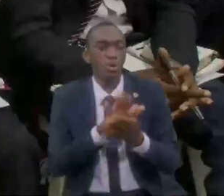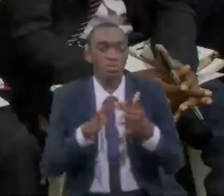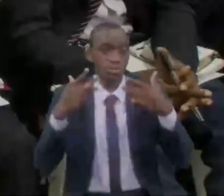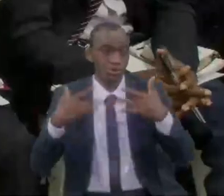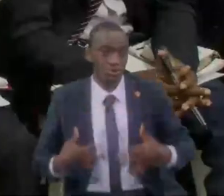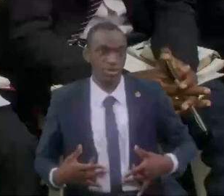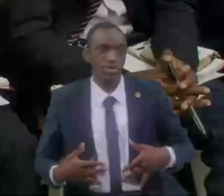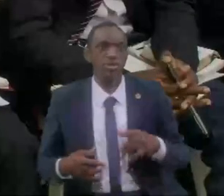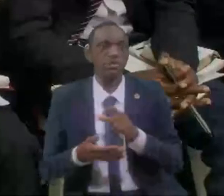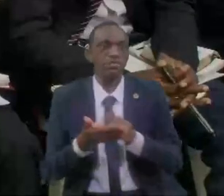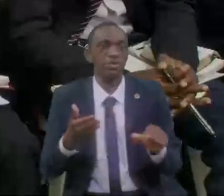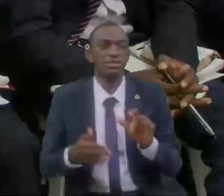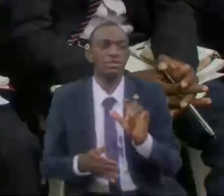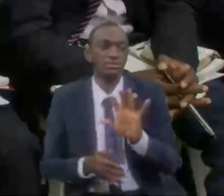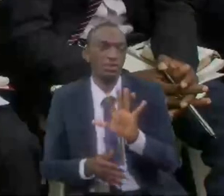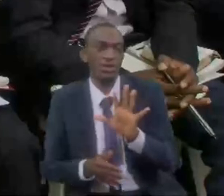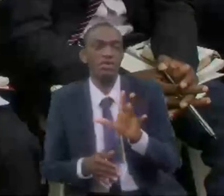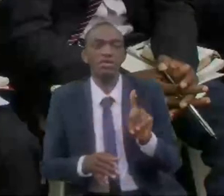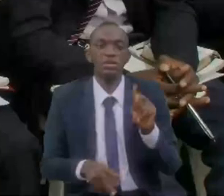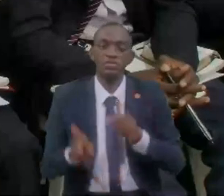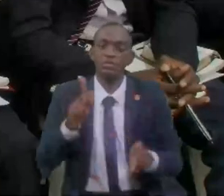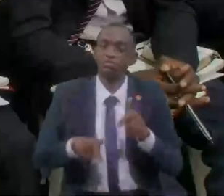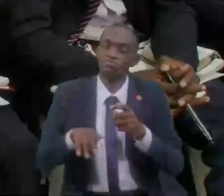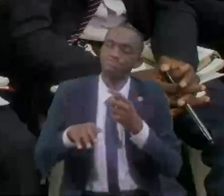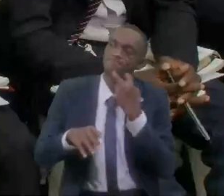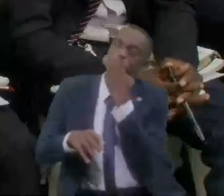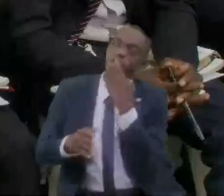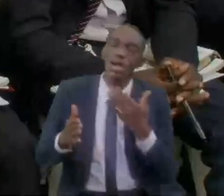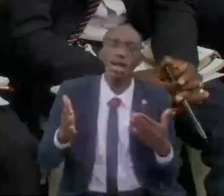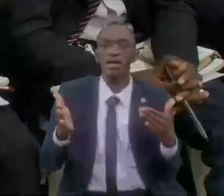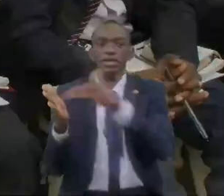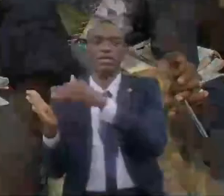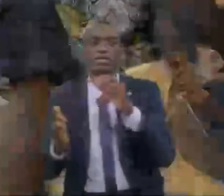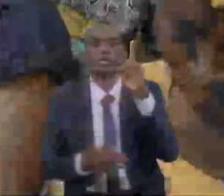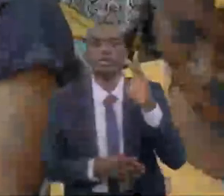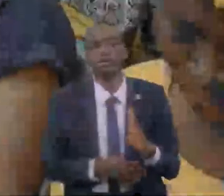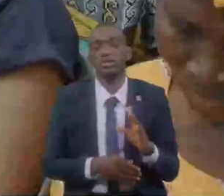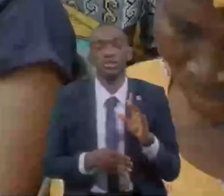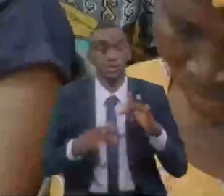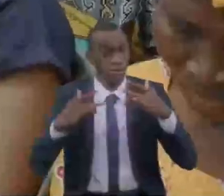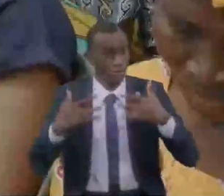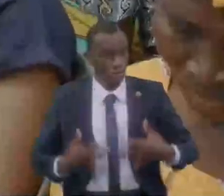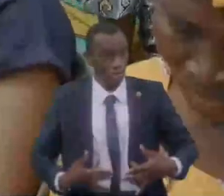verset 5, et parla contre Dieu, le découragement